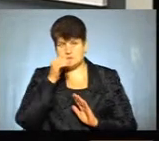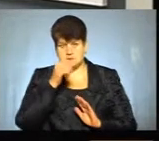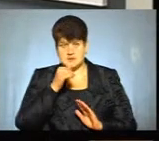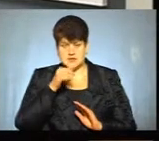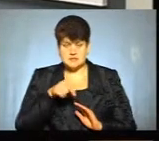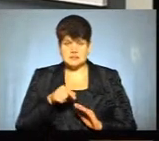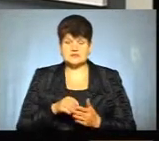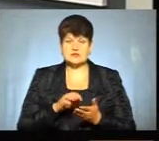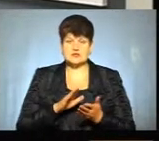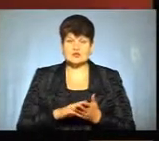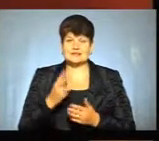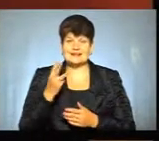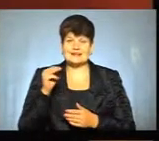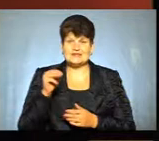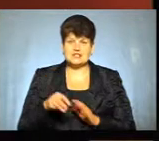нас зареєстровано